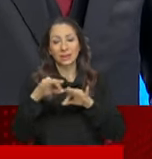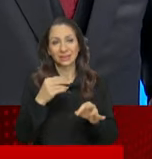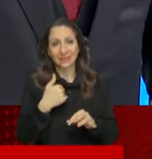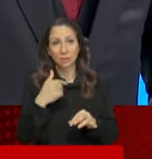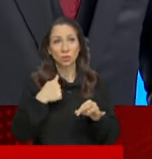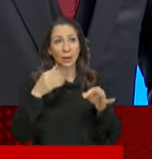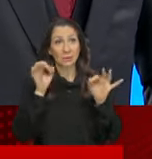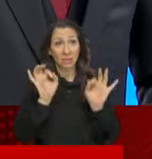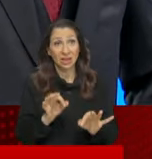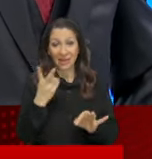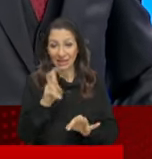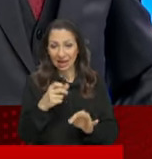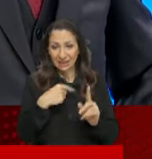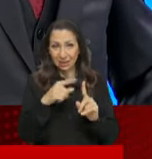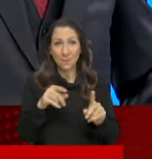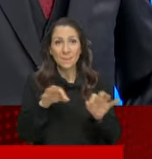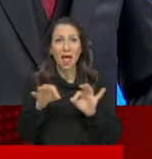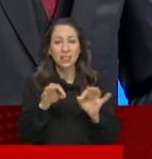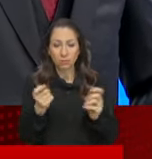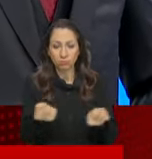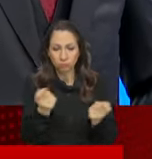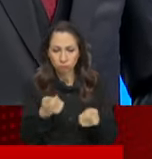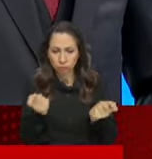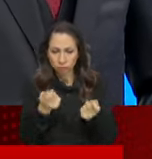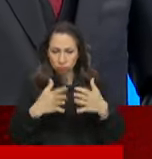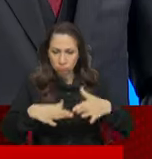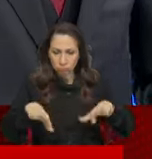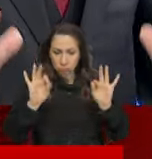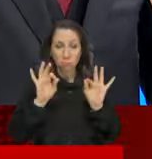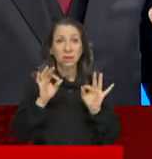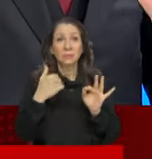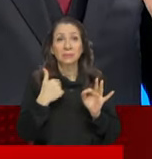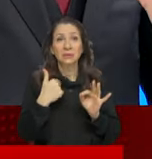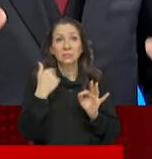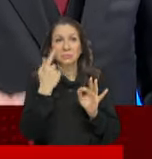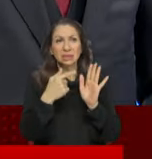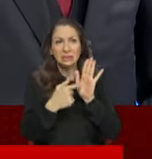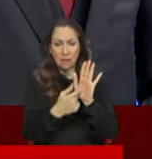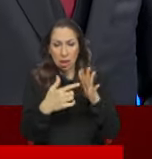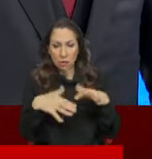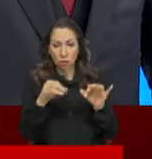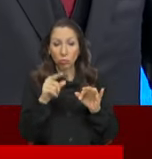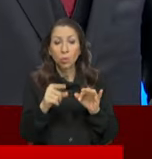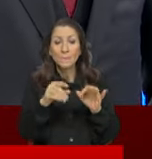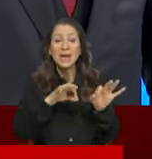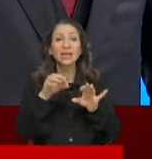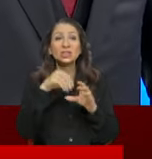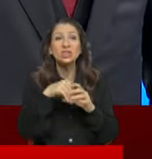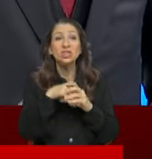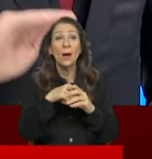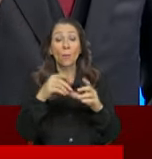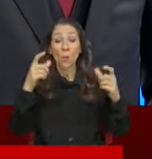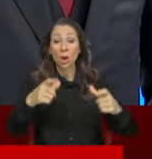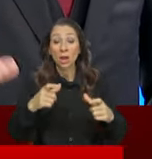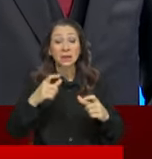hemen başladık zaten 2 aydır Biz şu planlama çalışmalarını yürütüyoruz öncelikli olarak bir vizyon Master plan hazırlıyoruz bu Master planda bölgenin